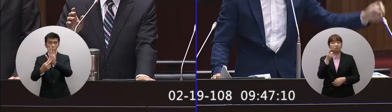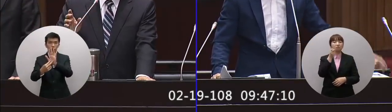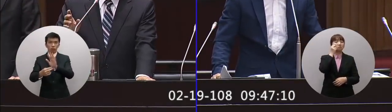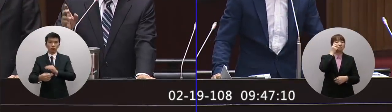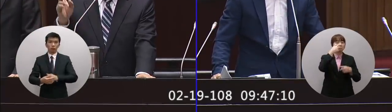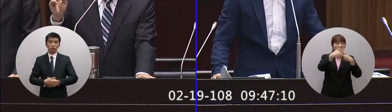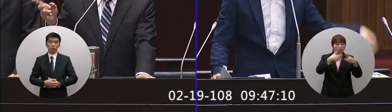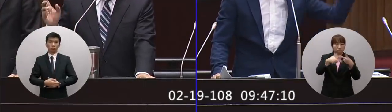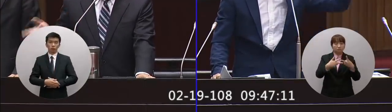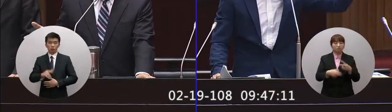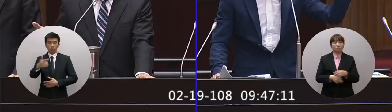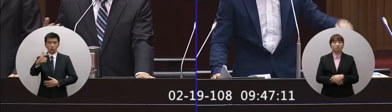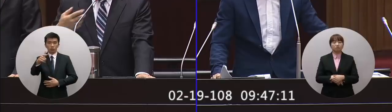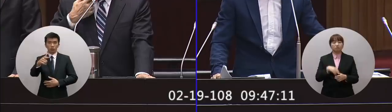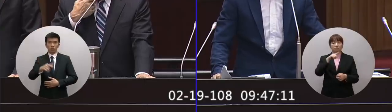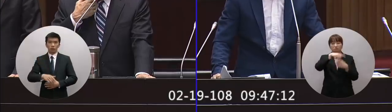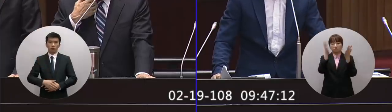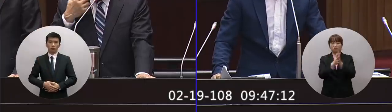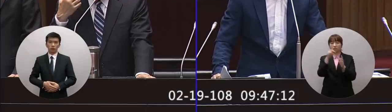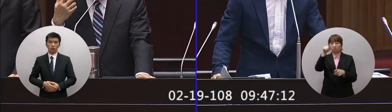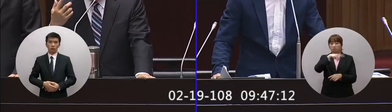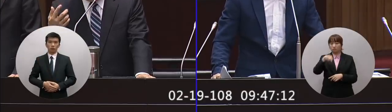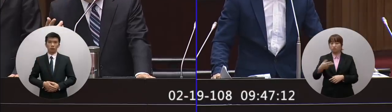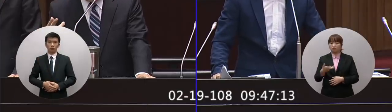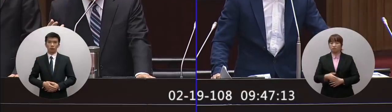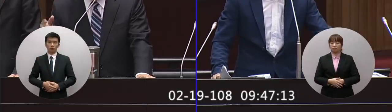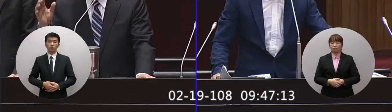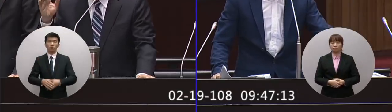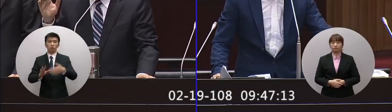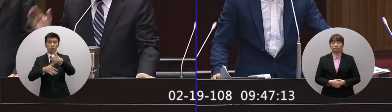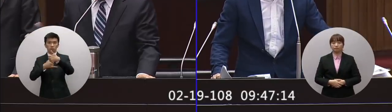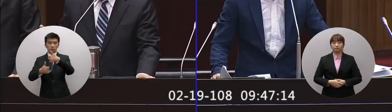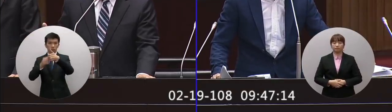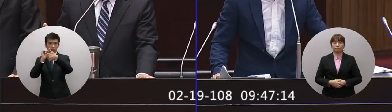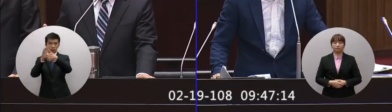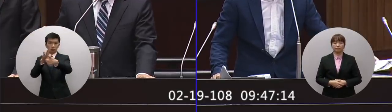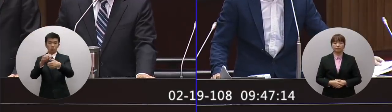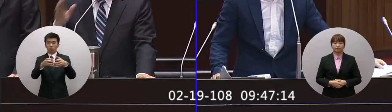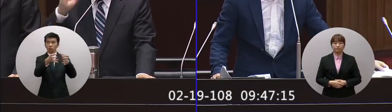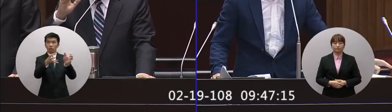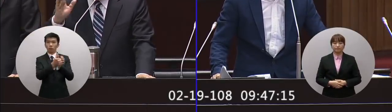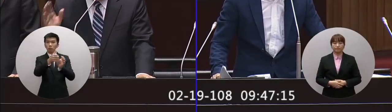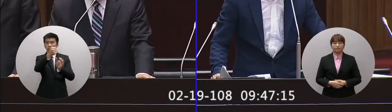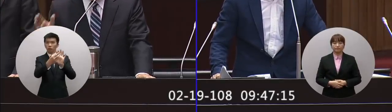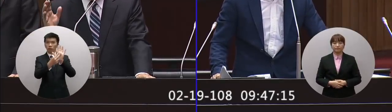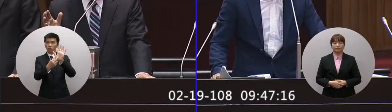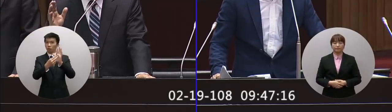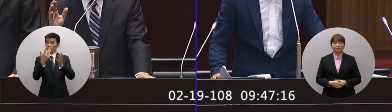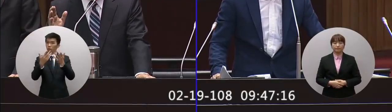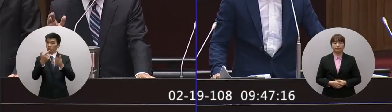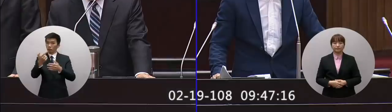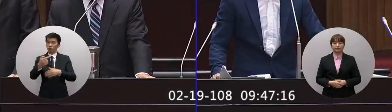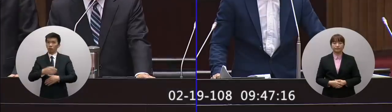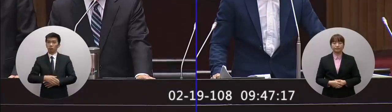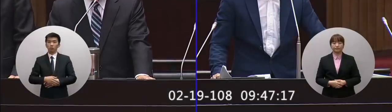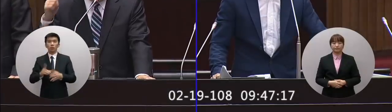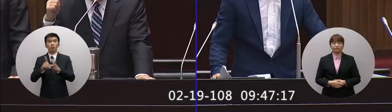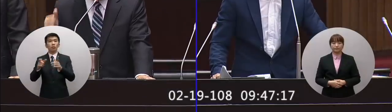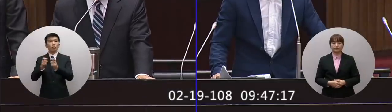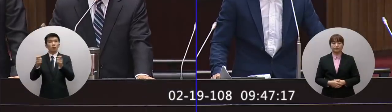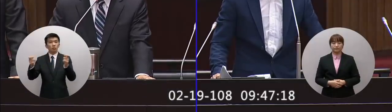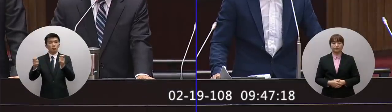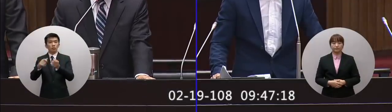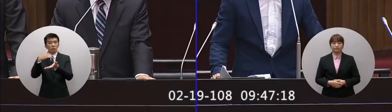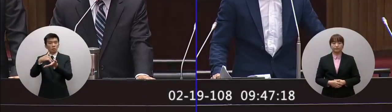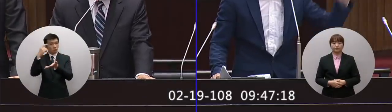讲两个礼拜的， 不，他讲 的是错的。 不，委员，部长讲得很清楚。他不把时间量化，但